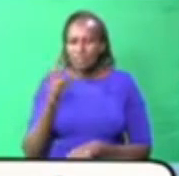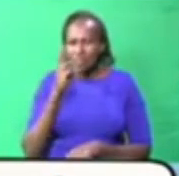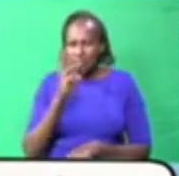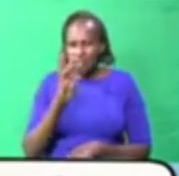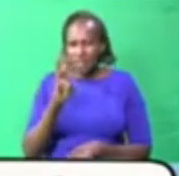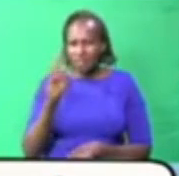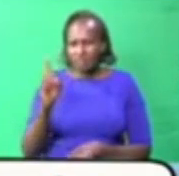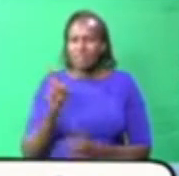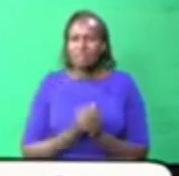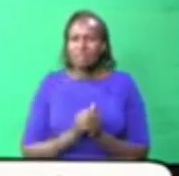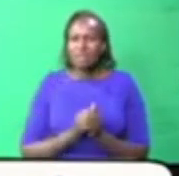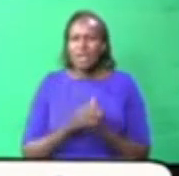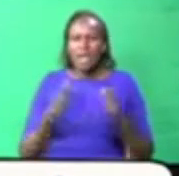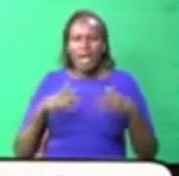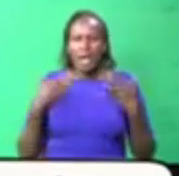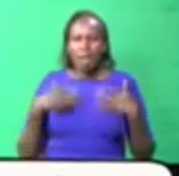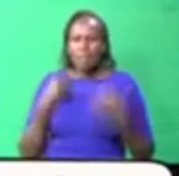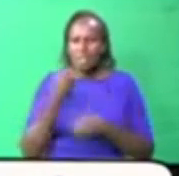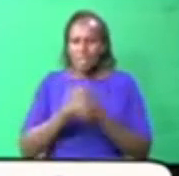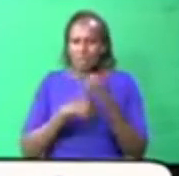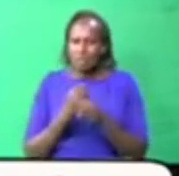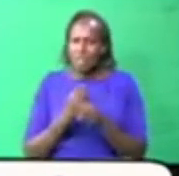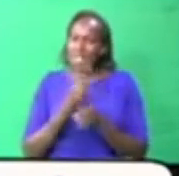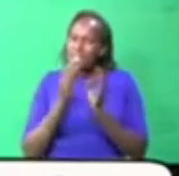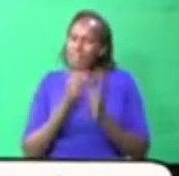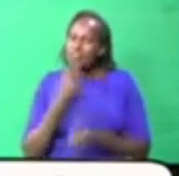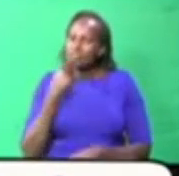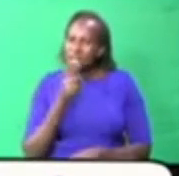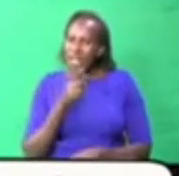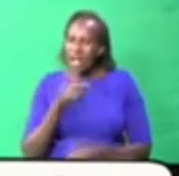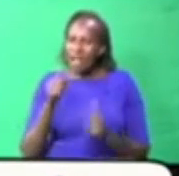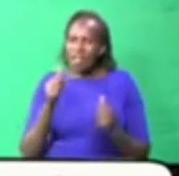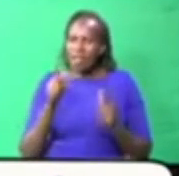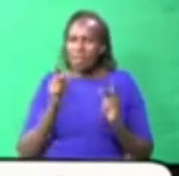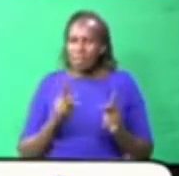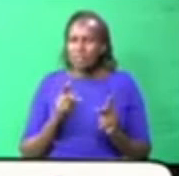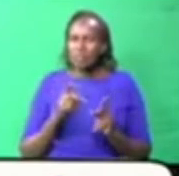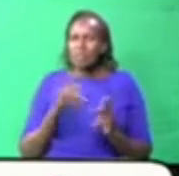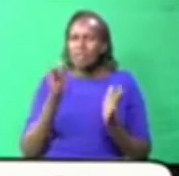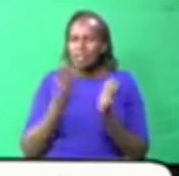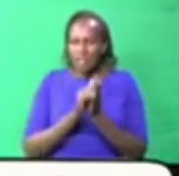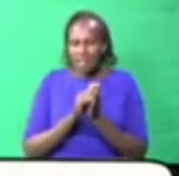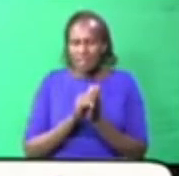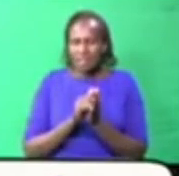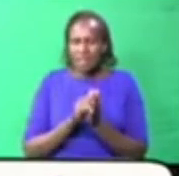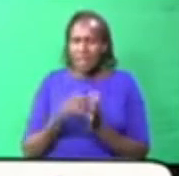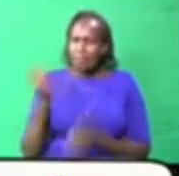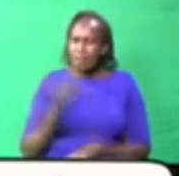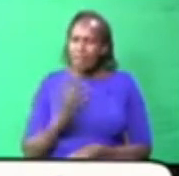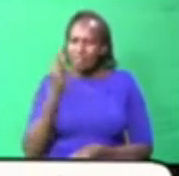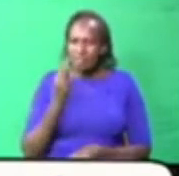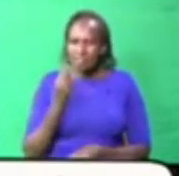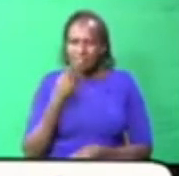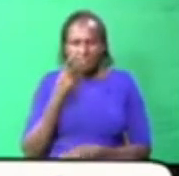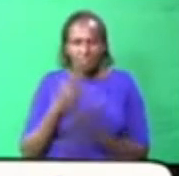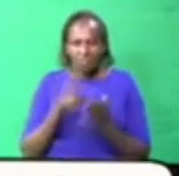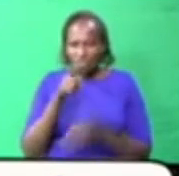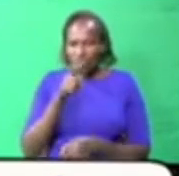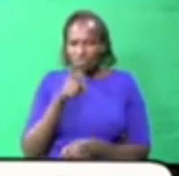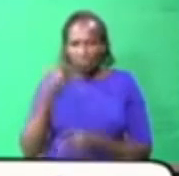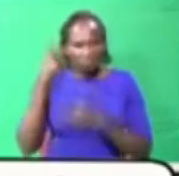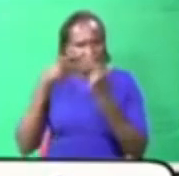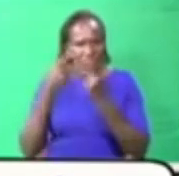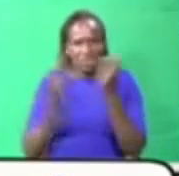tukiwishia na Happy New Year. Ugeambia mtu kwamba by mwezi wa tatu kutakuwa na shutdown. Age kuambia, that is a bad dream. You are a prophet of